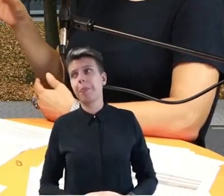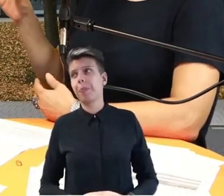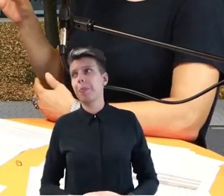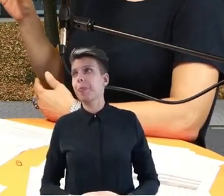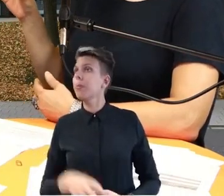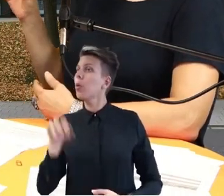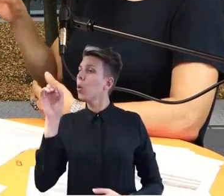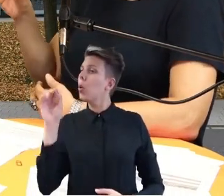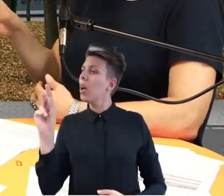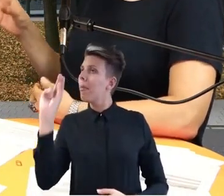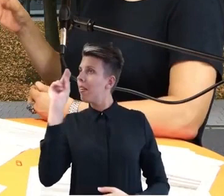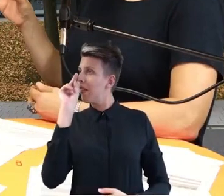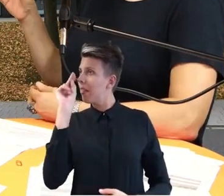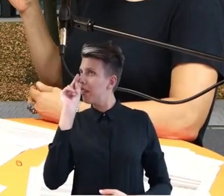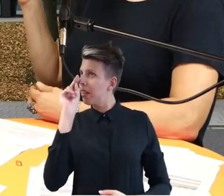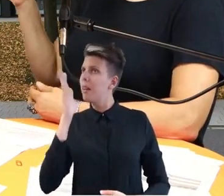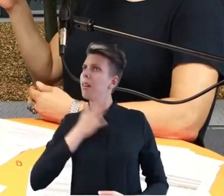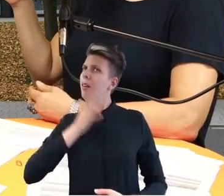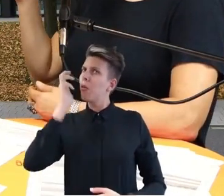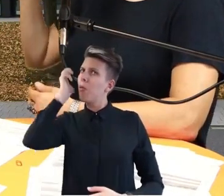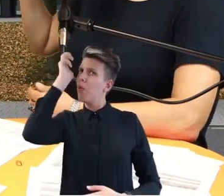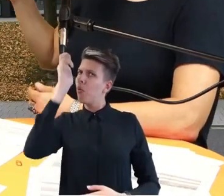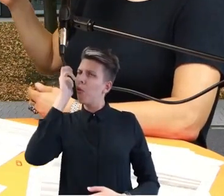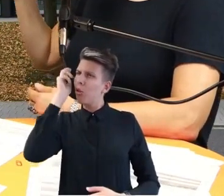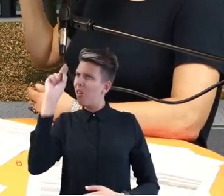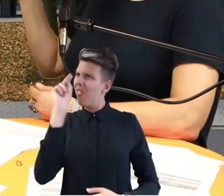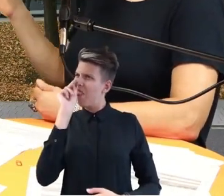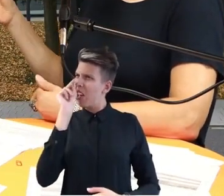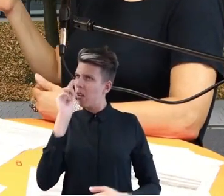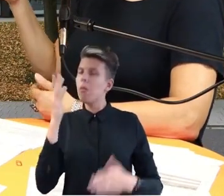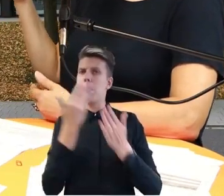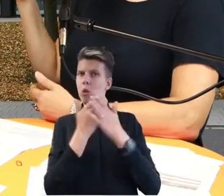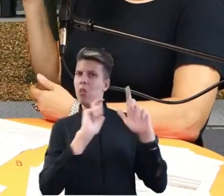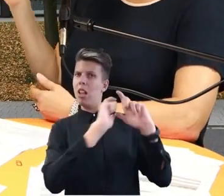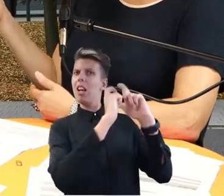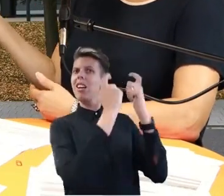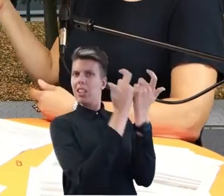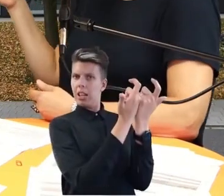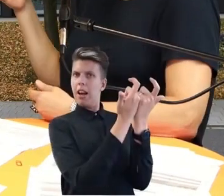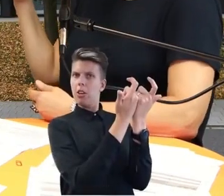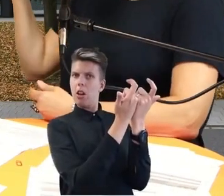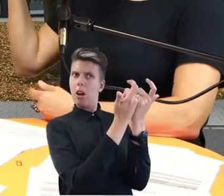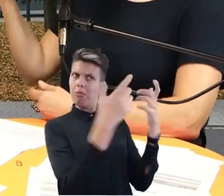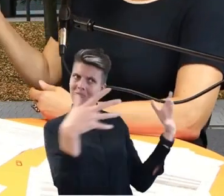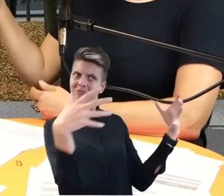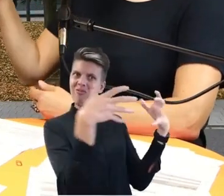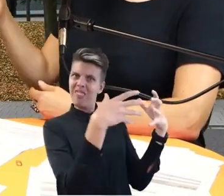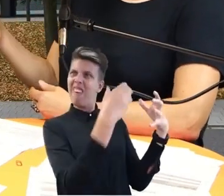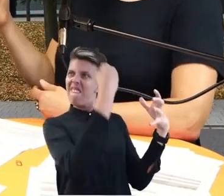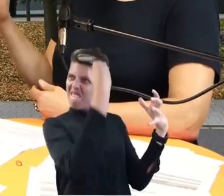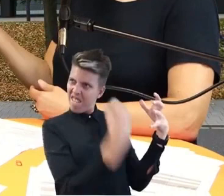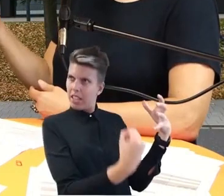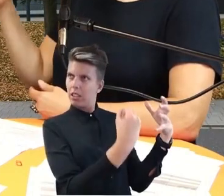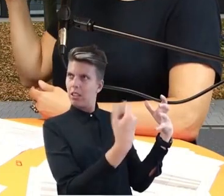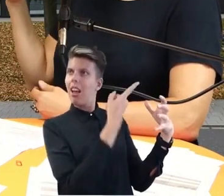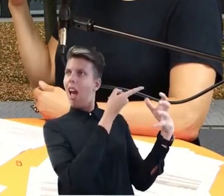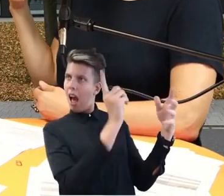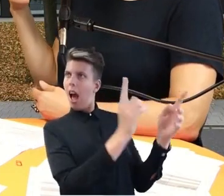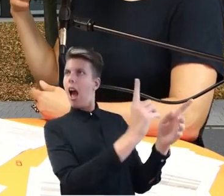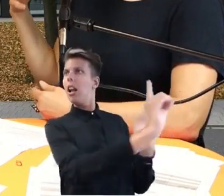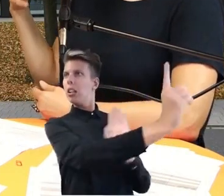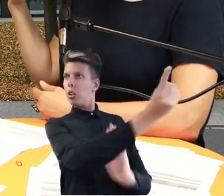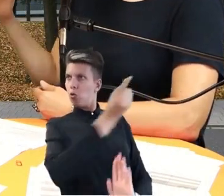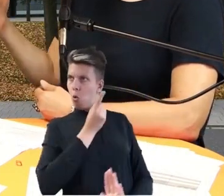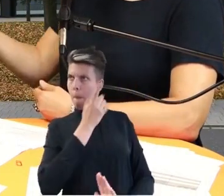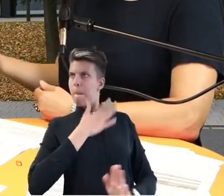wie konkret muss ich mir das vorstellen also es kommt ein stab geschlossen zu ihnen anja kann z